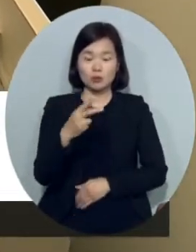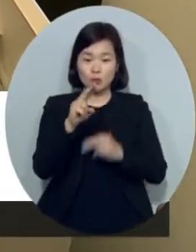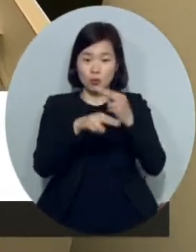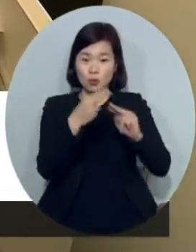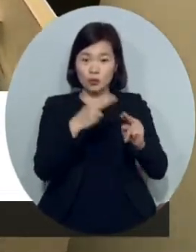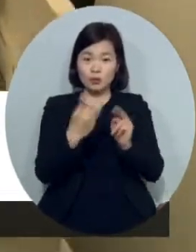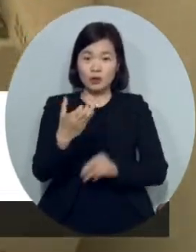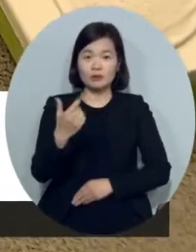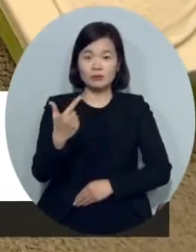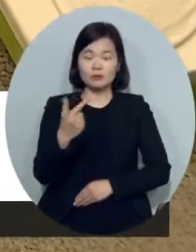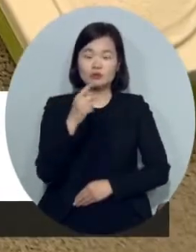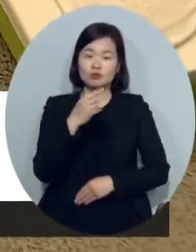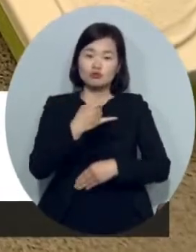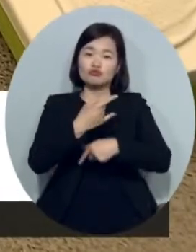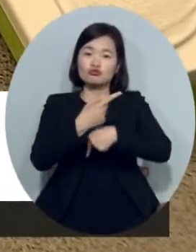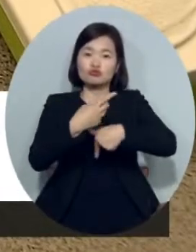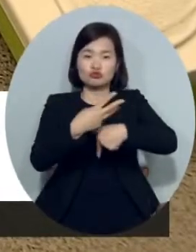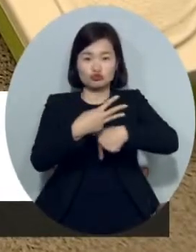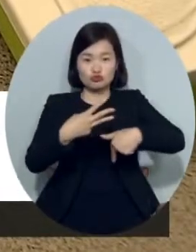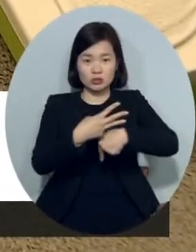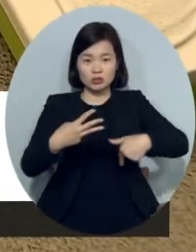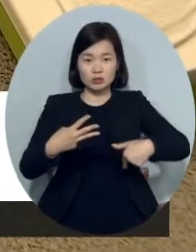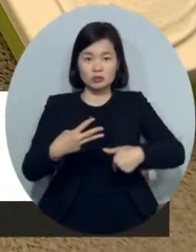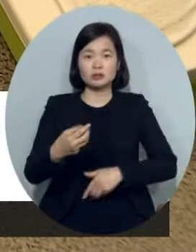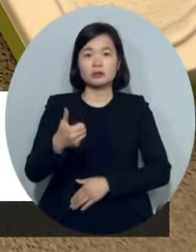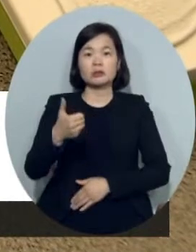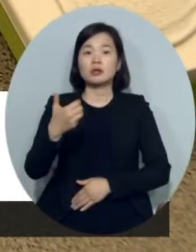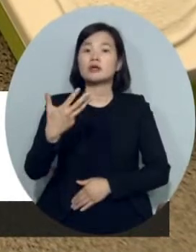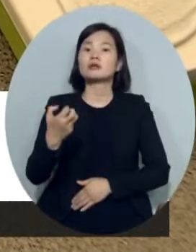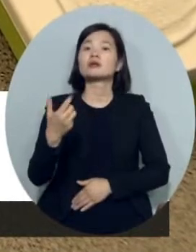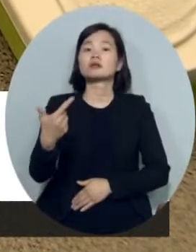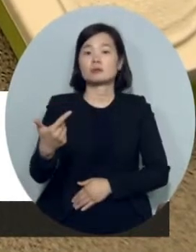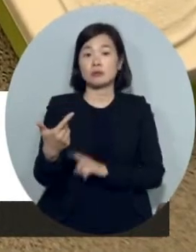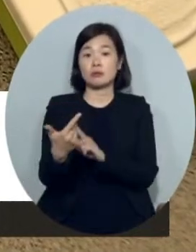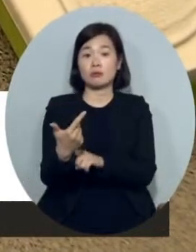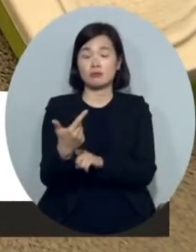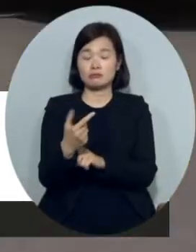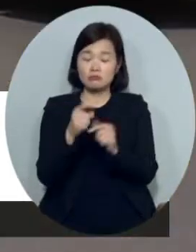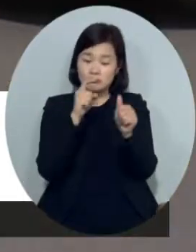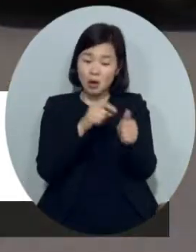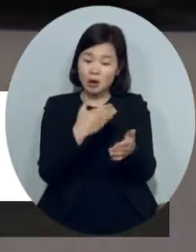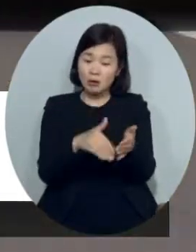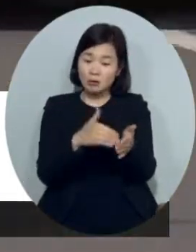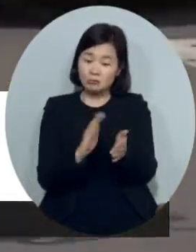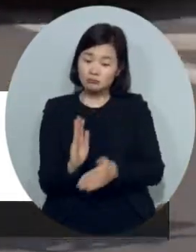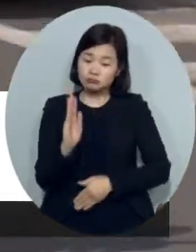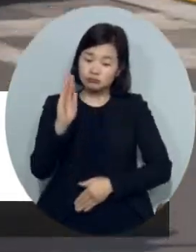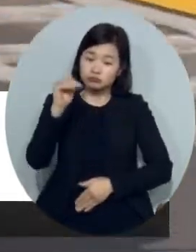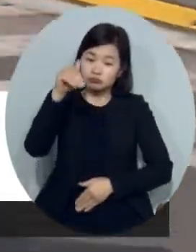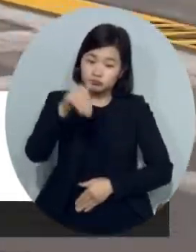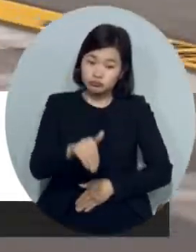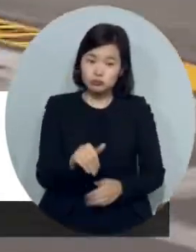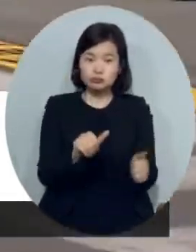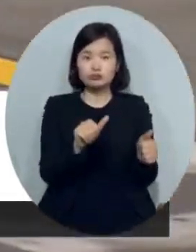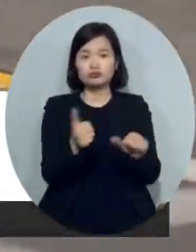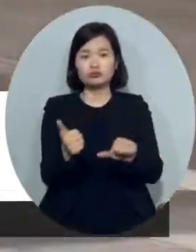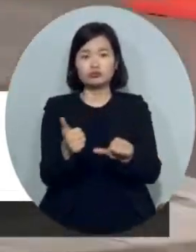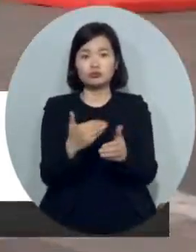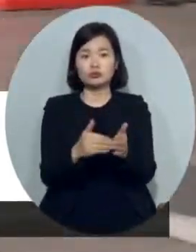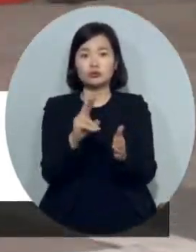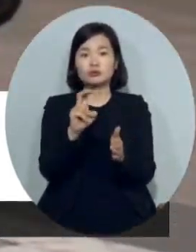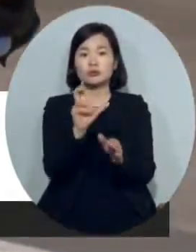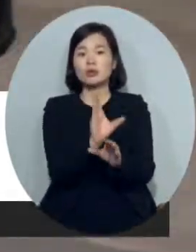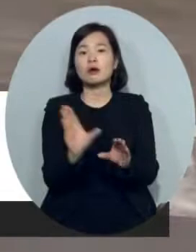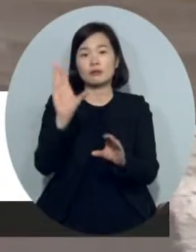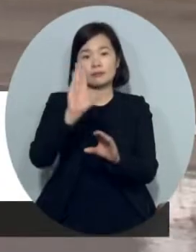명 군위 일은 6 명칭입니다 신규 각진 자는 완만한 감소세를 보이고 있지만 사망자는 스물 다섯 명이나 더